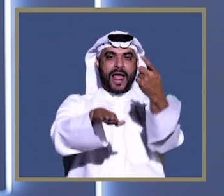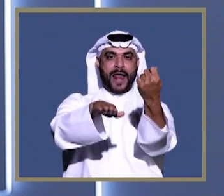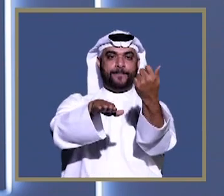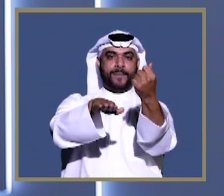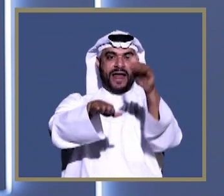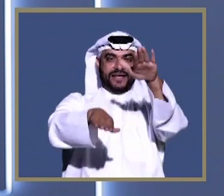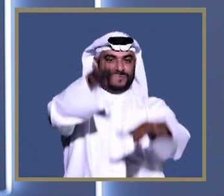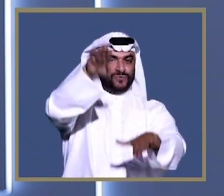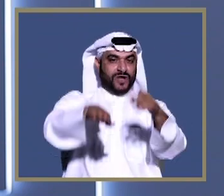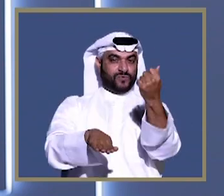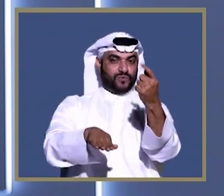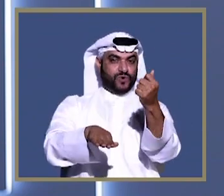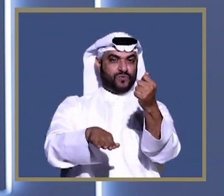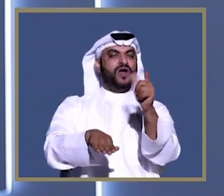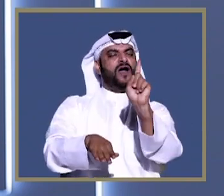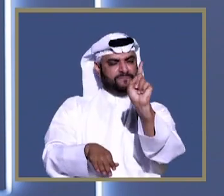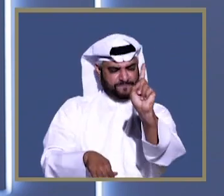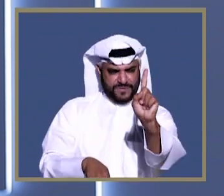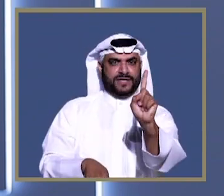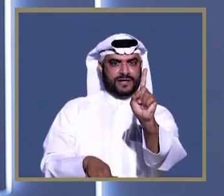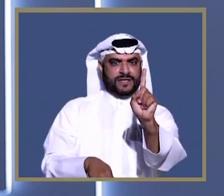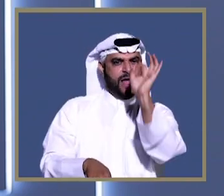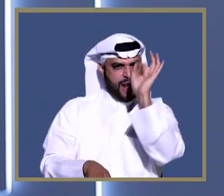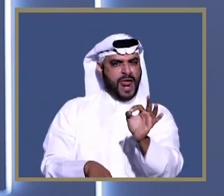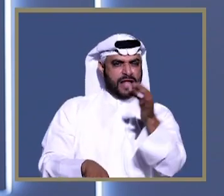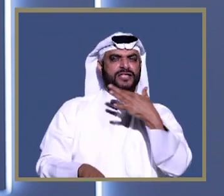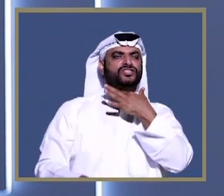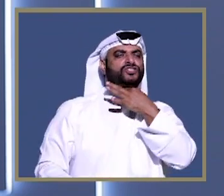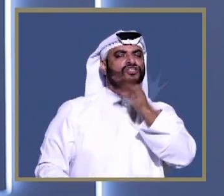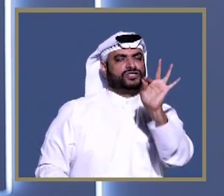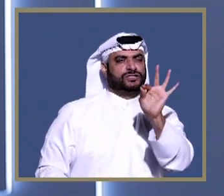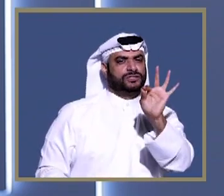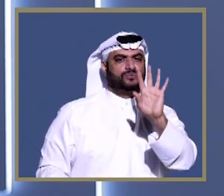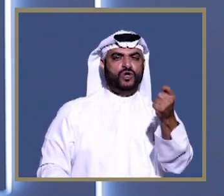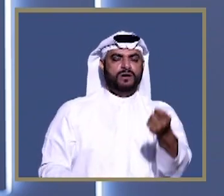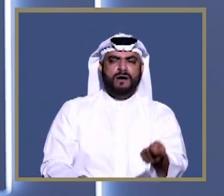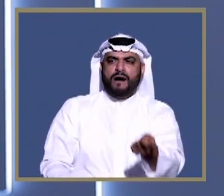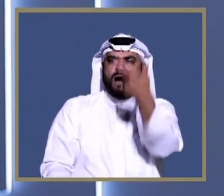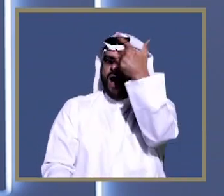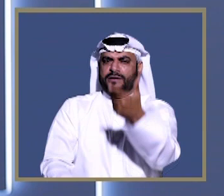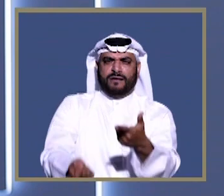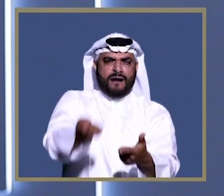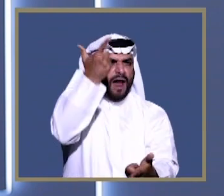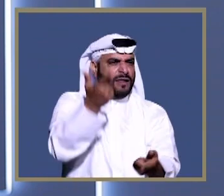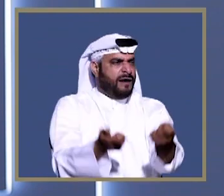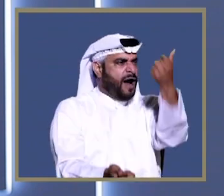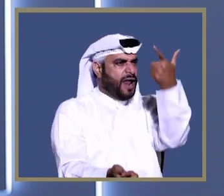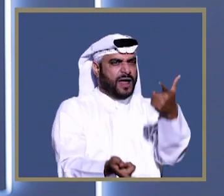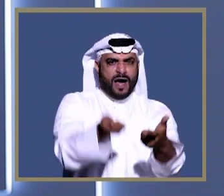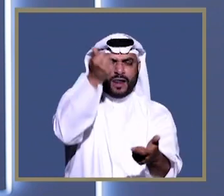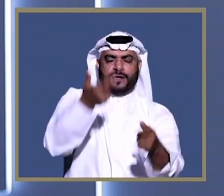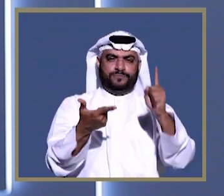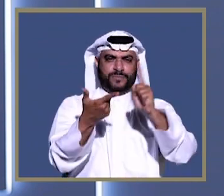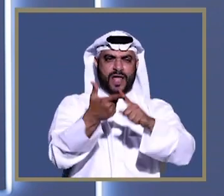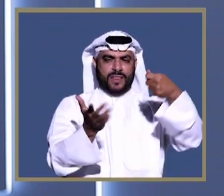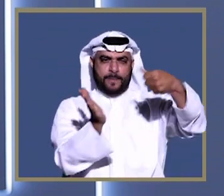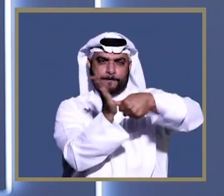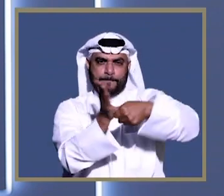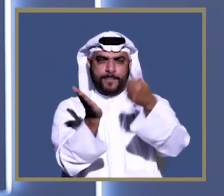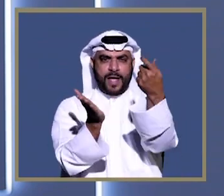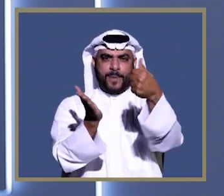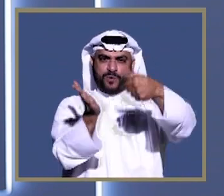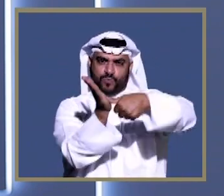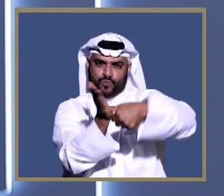في الوضع الحالي، في بعض الأمور المالية يجب تجديدها، من ناحية غلاء الأسعار، من ناحية الرواتب، من